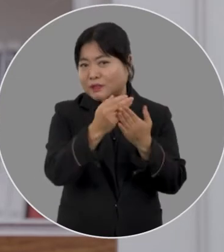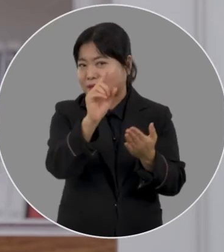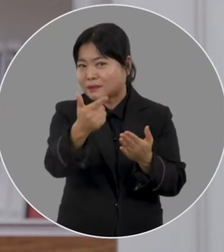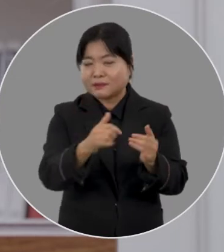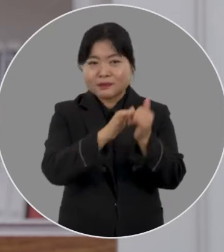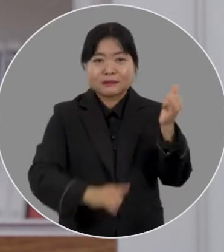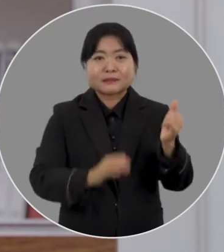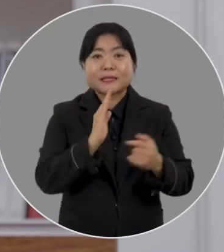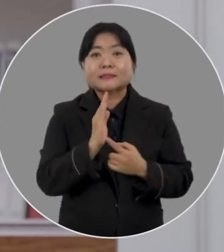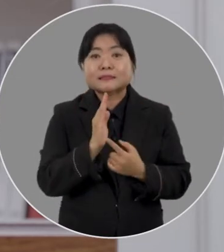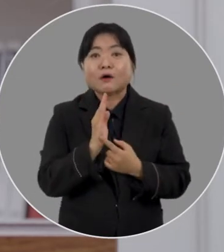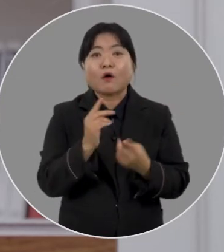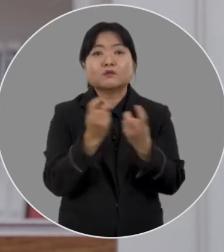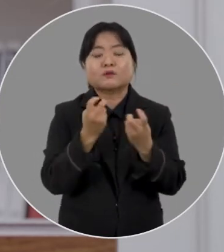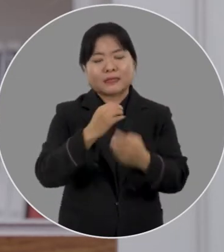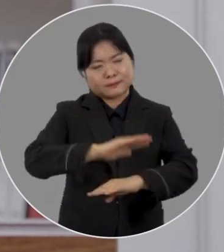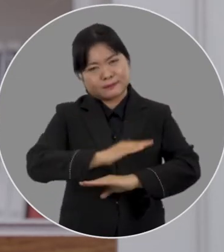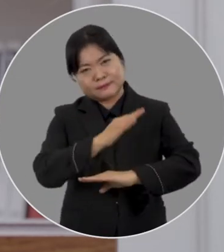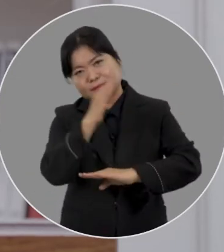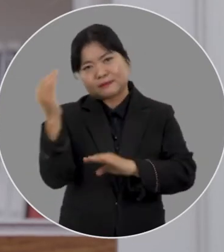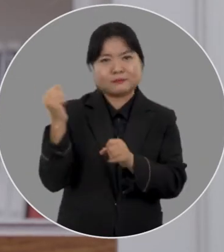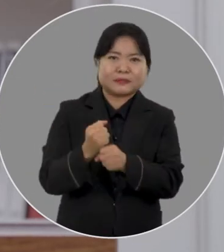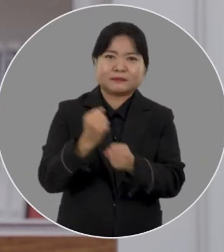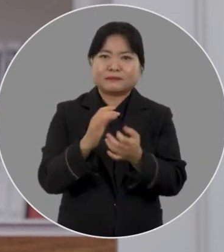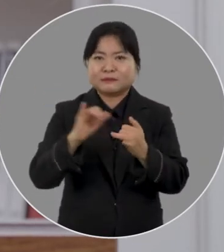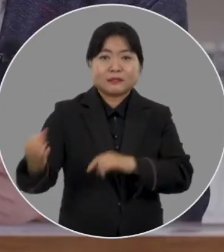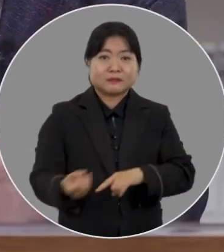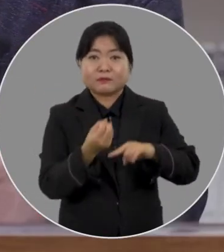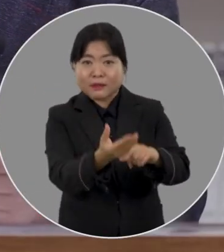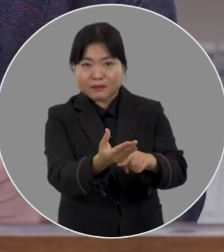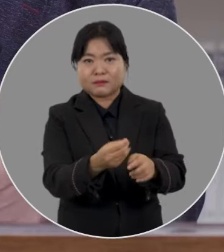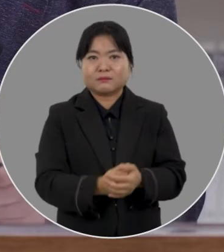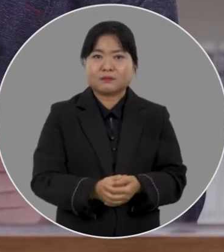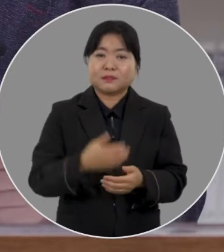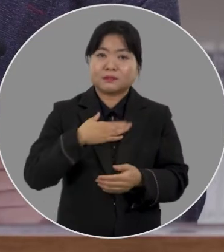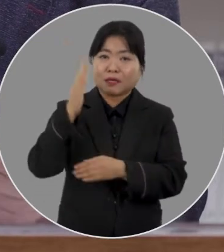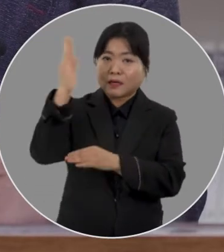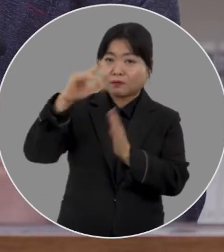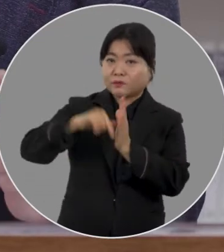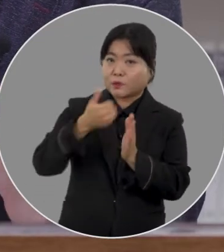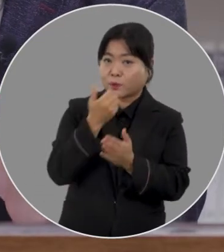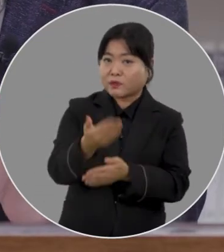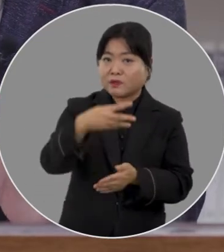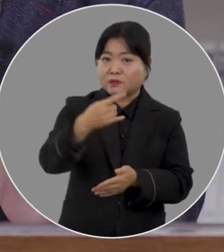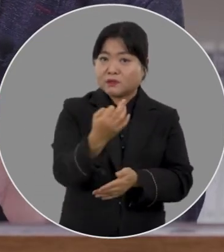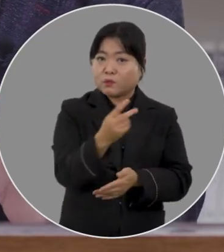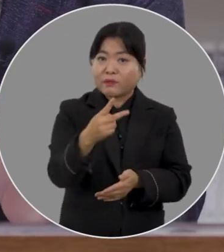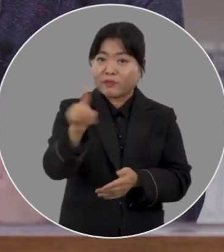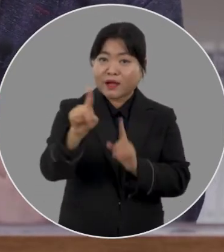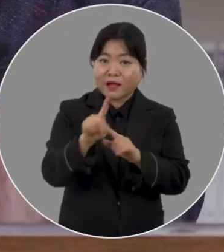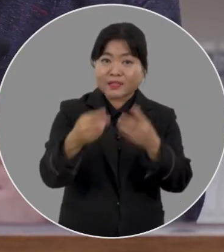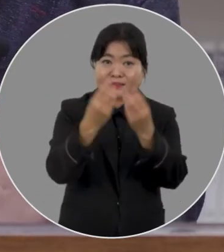사실을 어떻게 서사를 만들어서 사람들에게 전달하는 거죠. 제가 강연 시간에 소개했던 루안다의